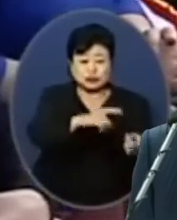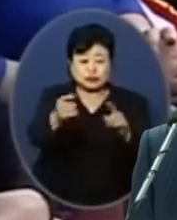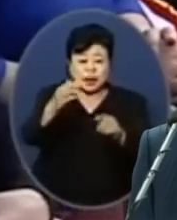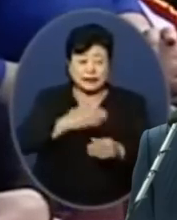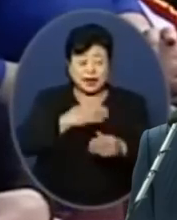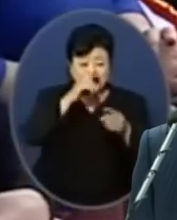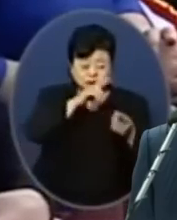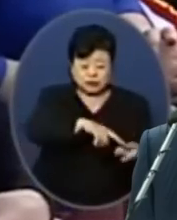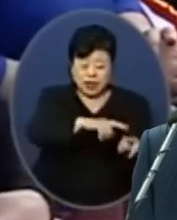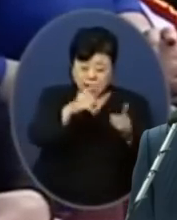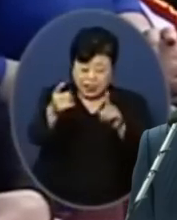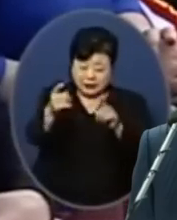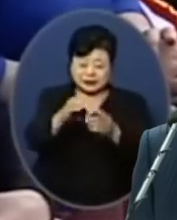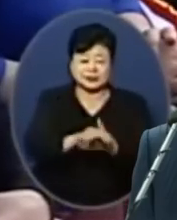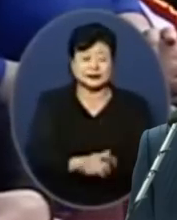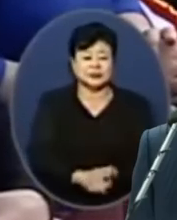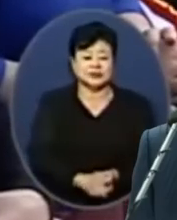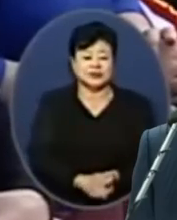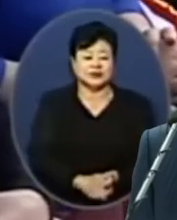예수 부활 내 부활.